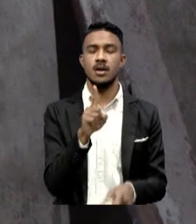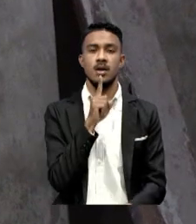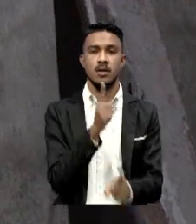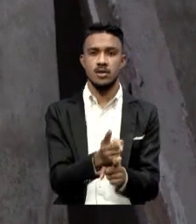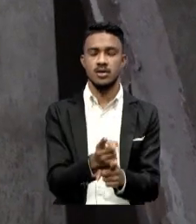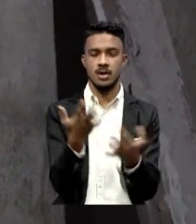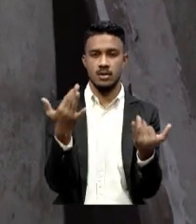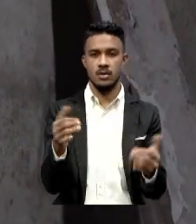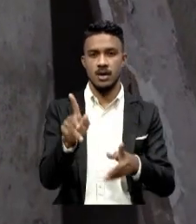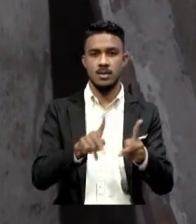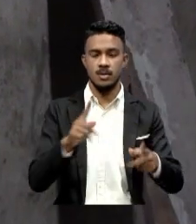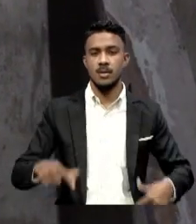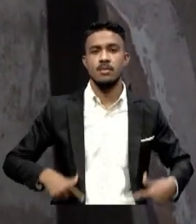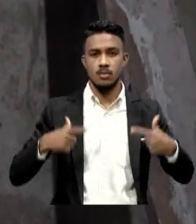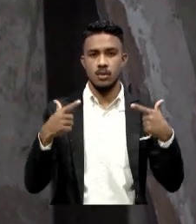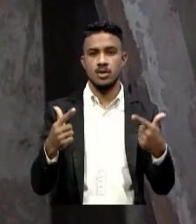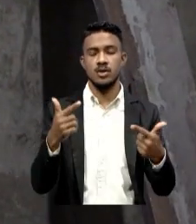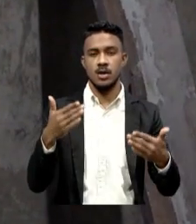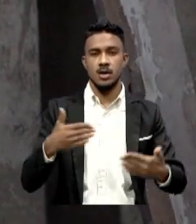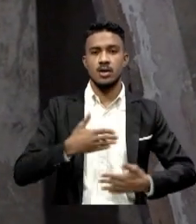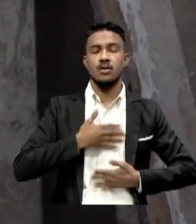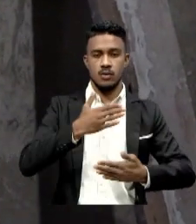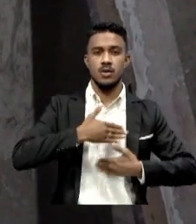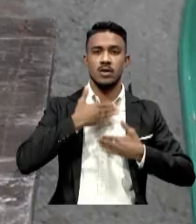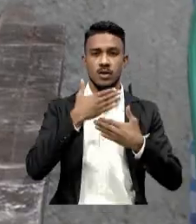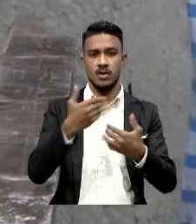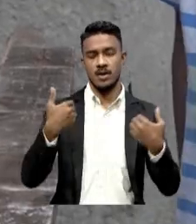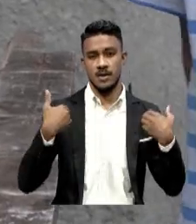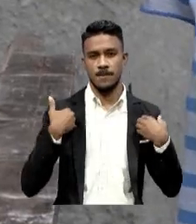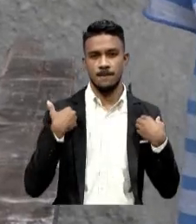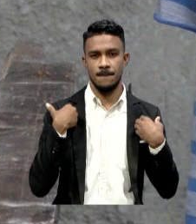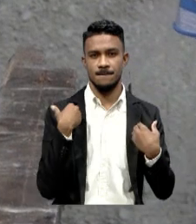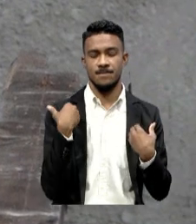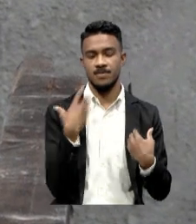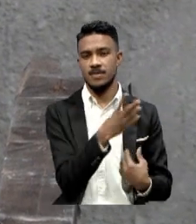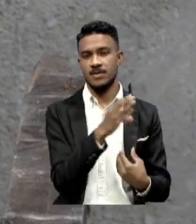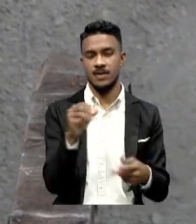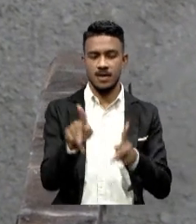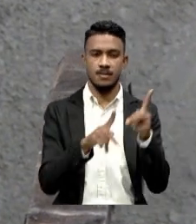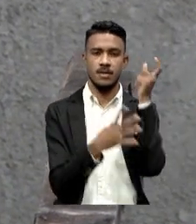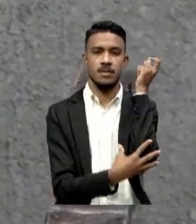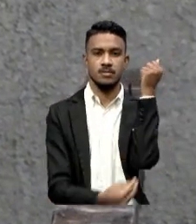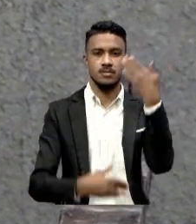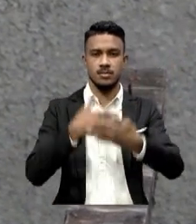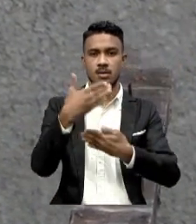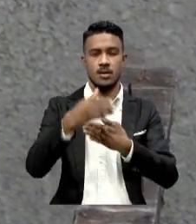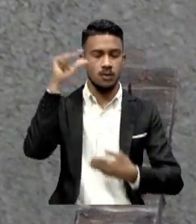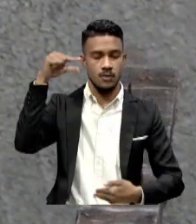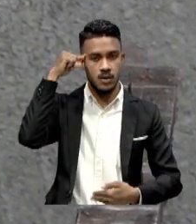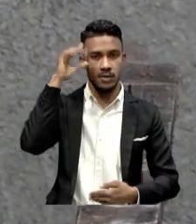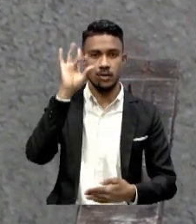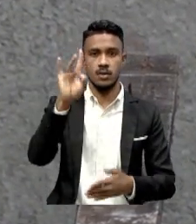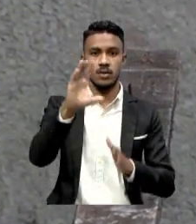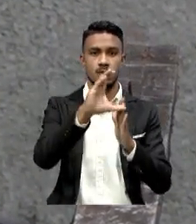lusu, kontinua hak solo, ia emak bitlaek sira nia mataben leet. Ia oitavu guvernu konstituisaun antes